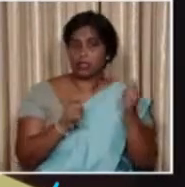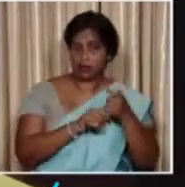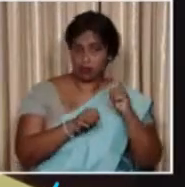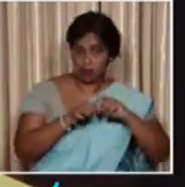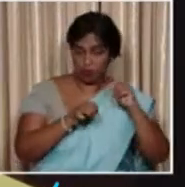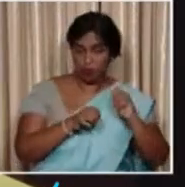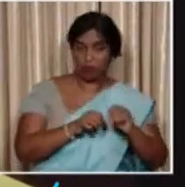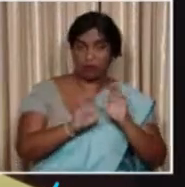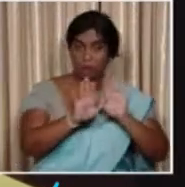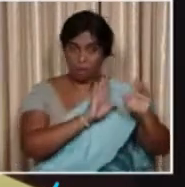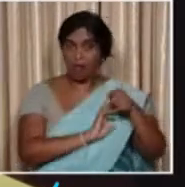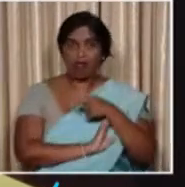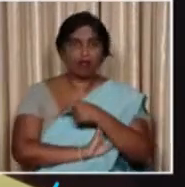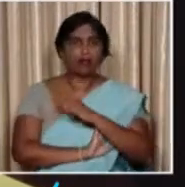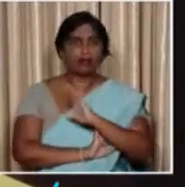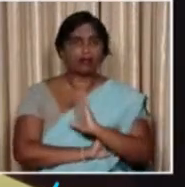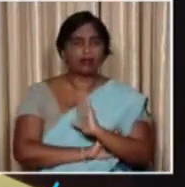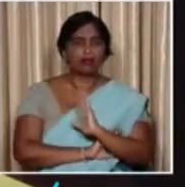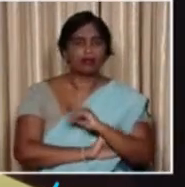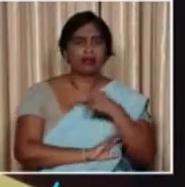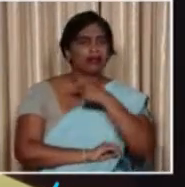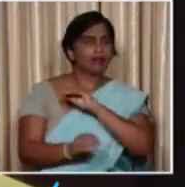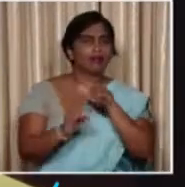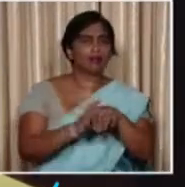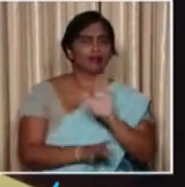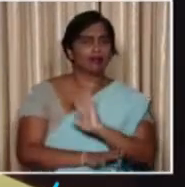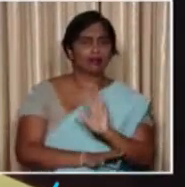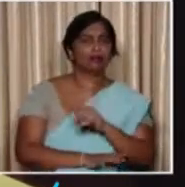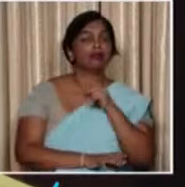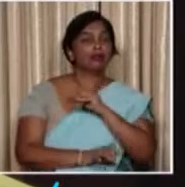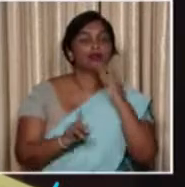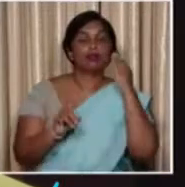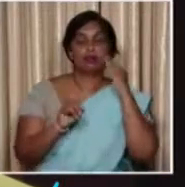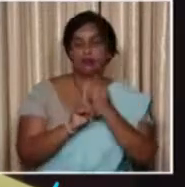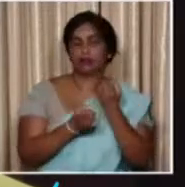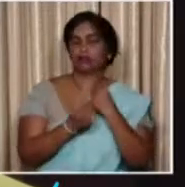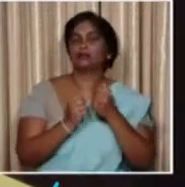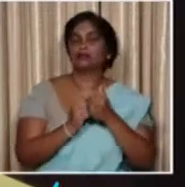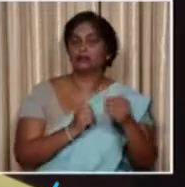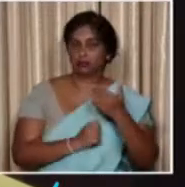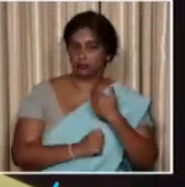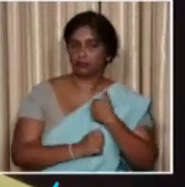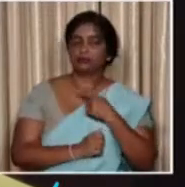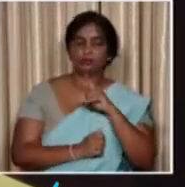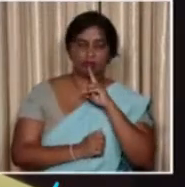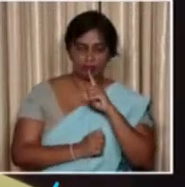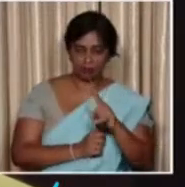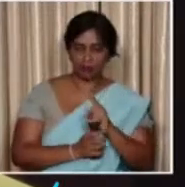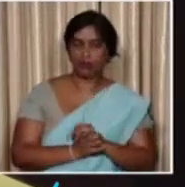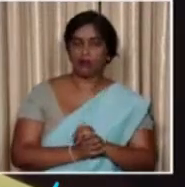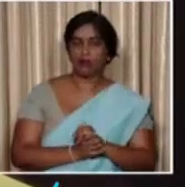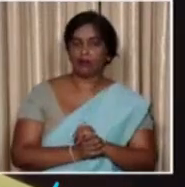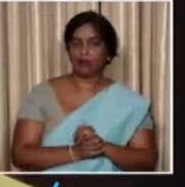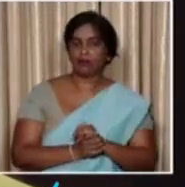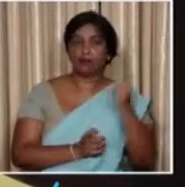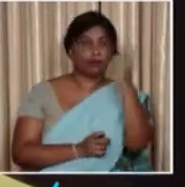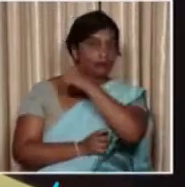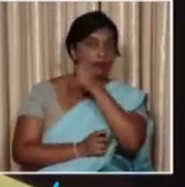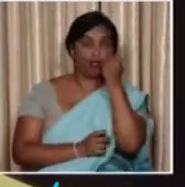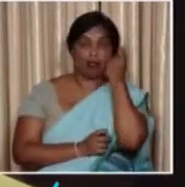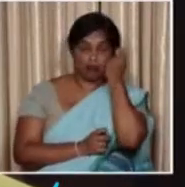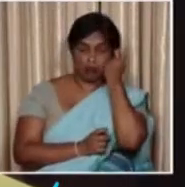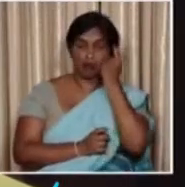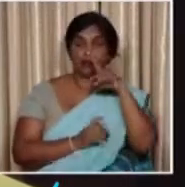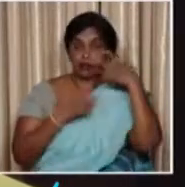සාක්ෂි දෙන ආකාරය හසුරවන්න නෙවෙයිනේ ඒක කරන්න නෙවෙයි ඉන්නේ ඒ නිසා ඒක පිළිබඳව පරීක්ෂණයක් පවත්වන්නයි කියලා මම ඉල්ලීමක් කරනවා මෙතුමන් ළඟත් අදහස්